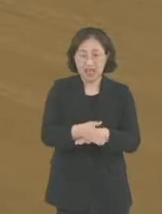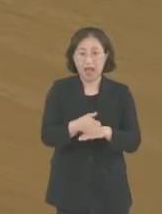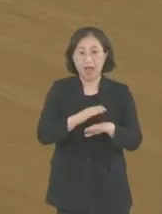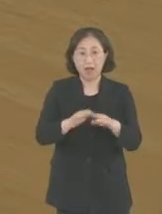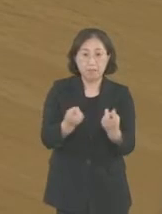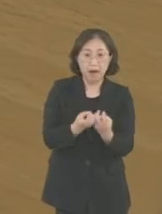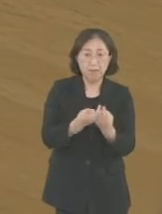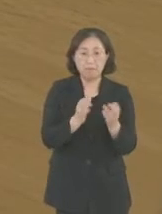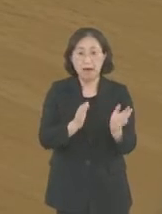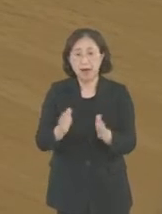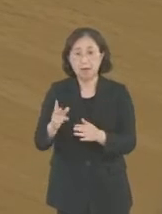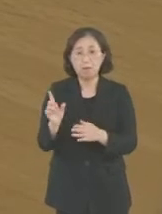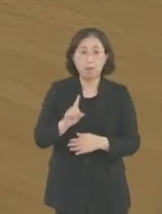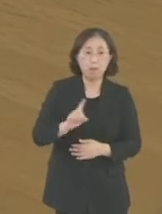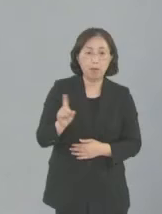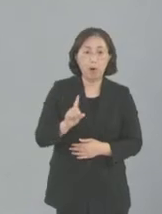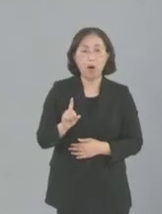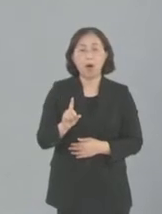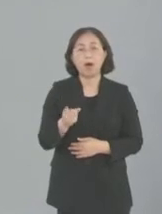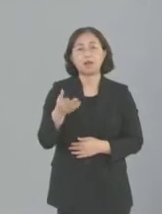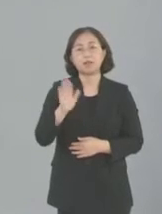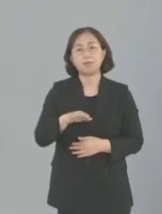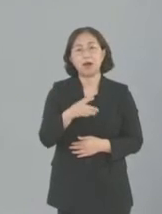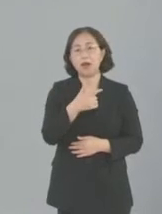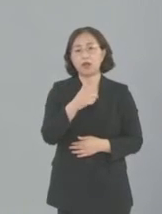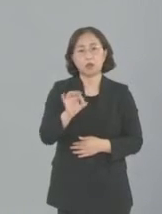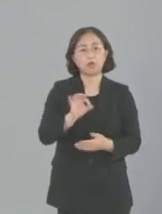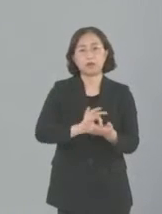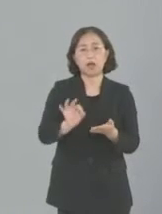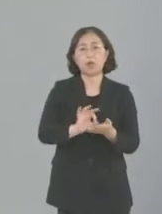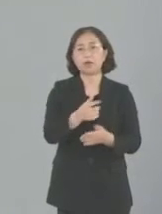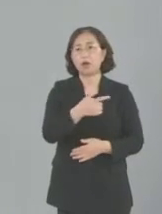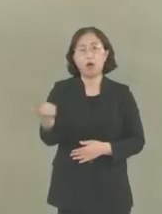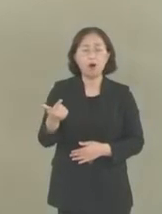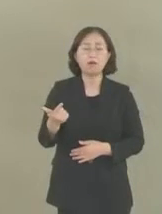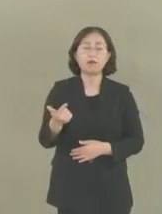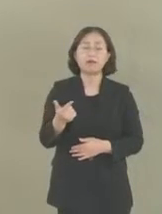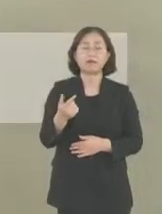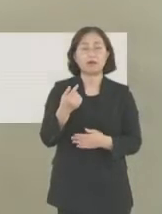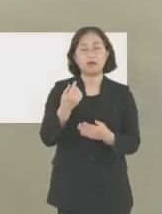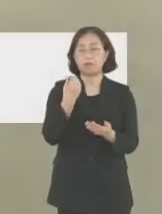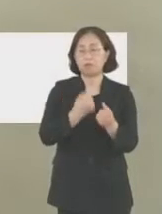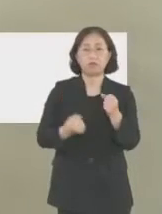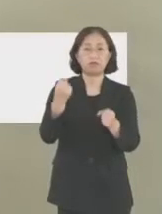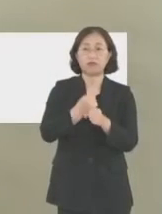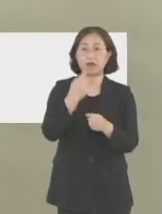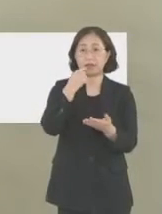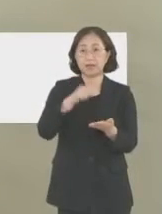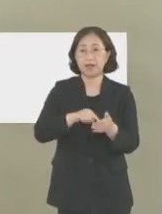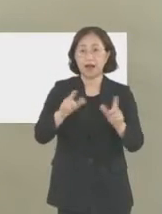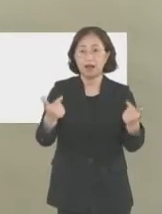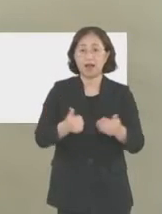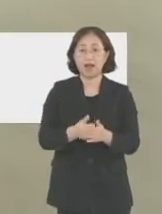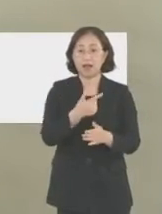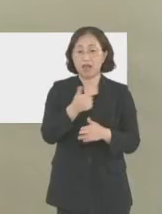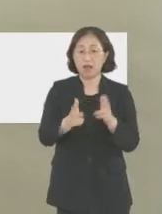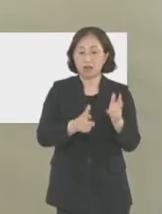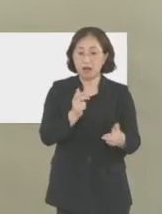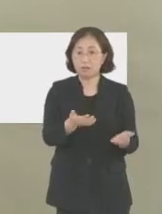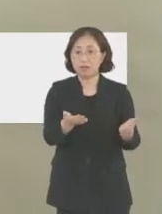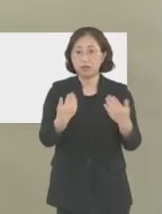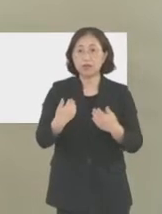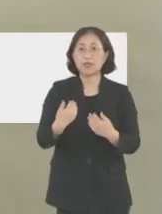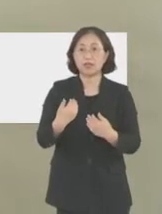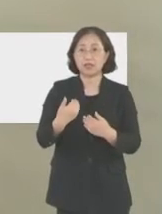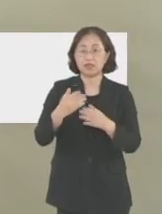나섰지만 막대한 비용 탓에 사실상 복구는 쉽지 않습니다. 대형 사업을 유치한다거나 아니면 국도비 확보 방안 등을